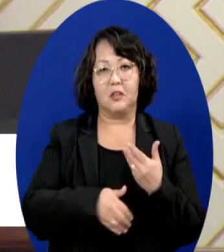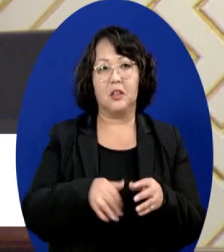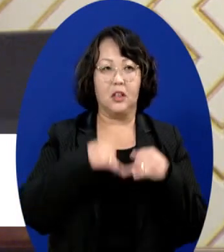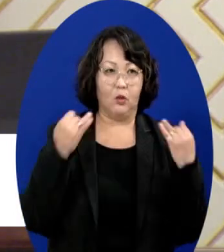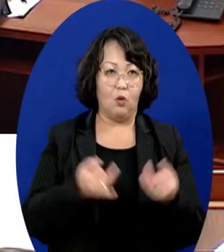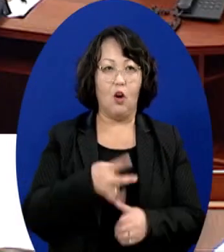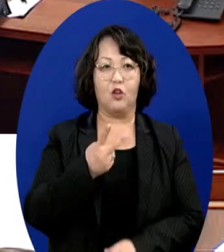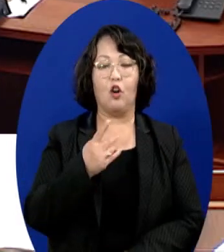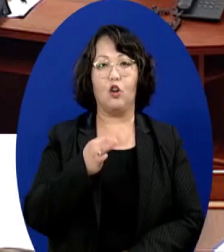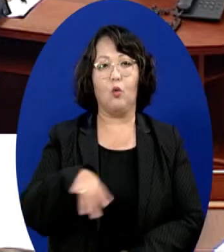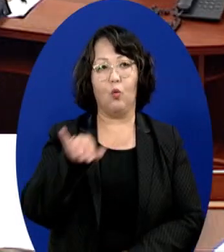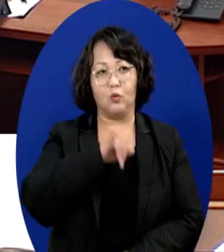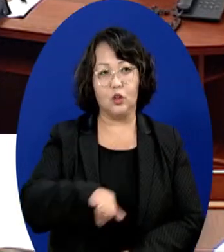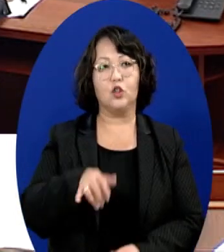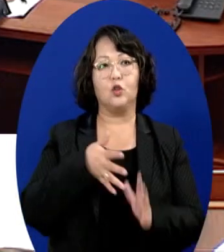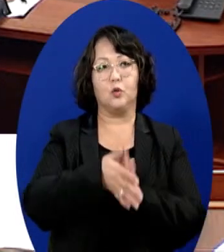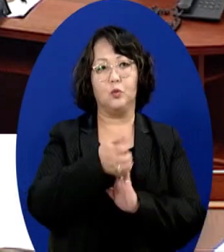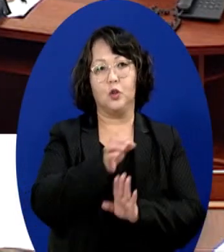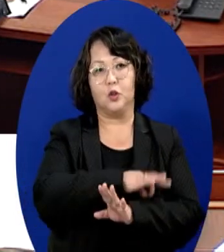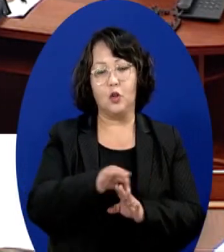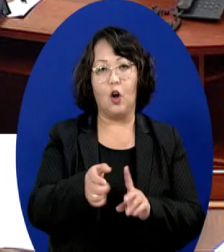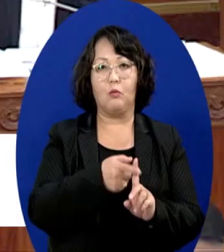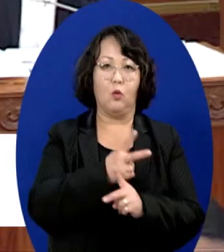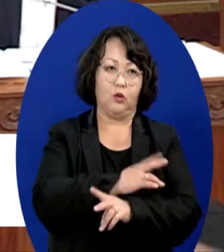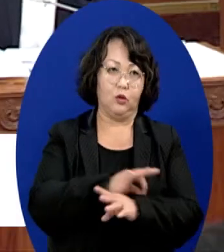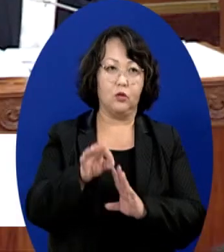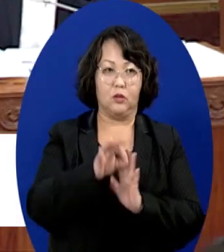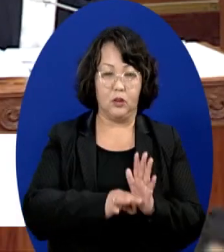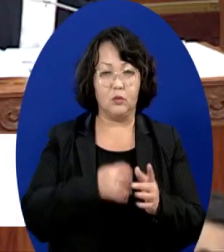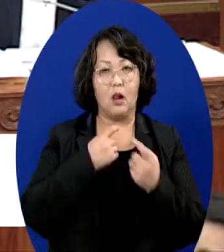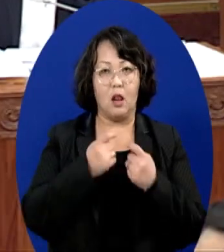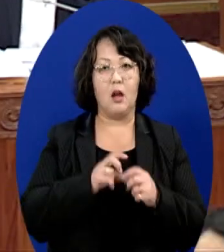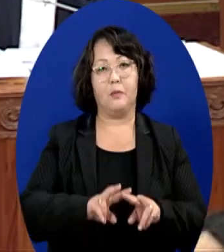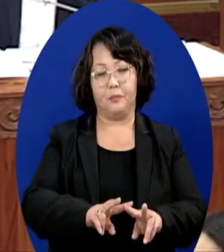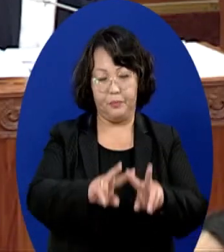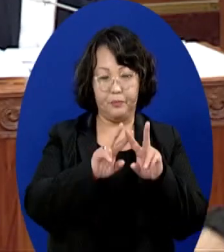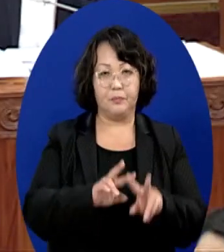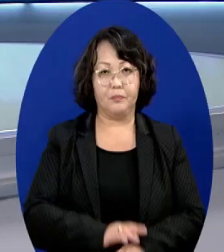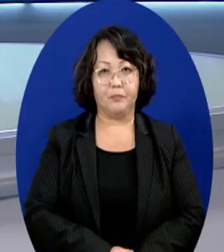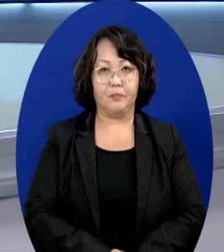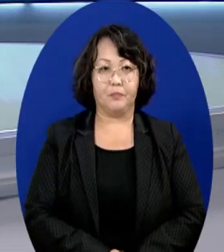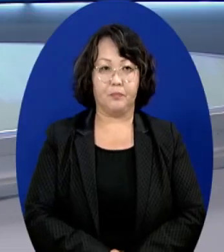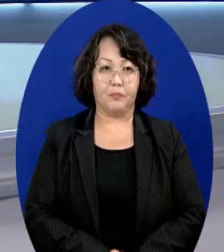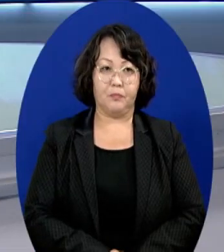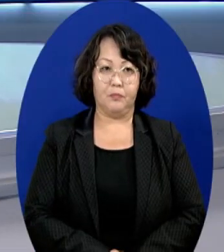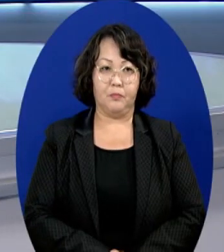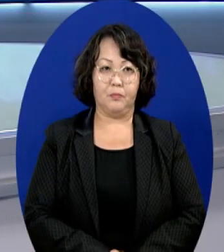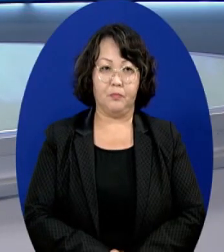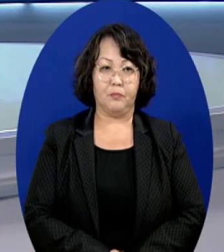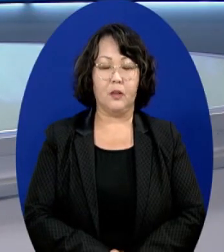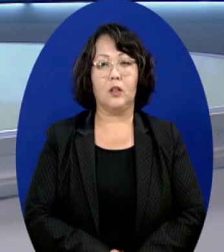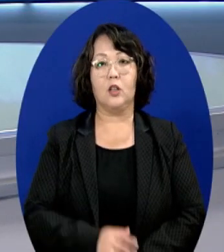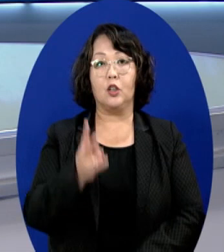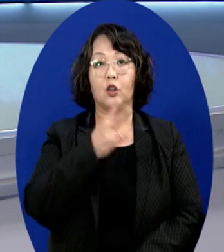оны улсын төсвийн төсөл болон дагалдах хуулиудын төслийн хэлцүүлгийг үргэлжлүүлэх юм. Санал дүгнэлтийг